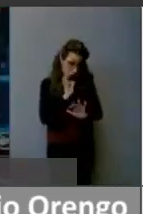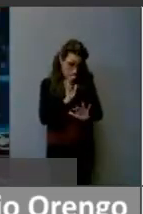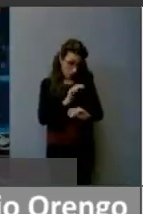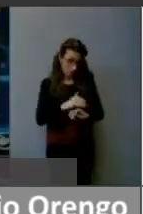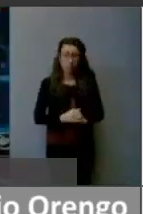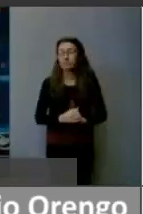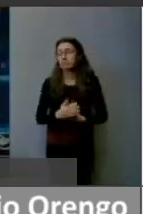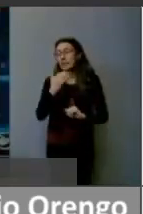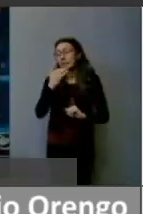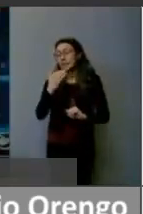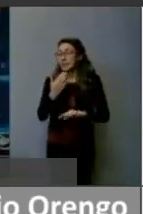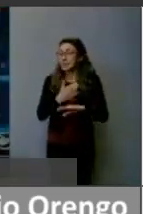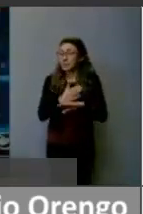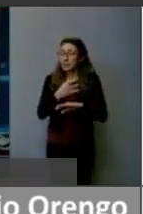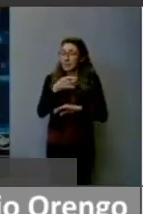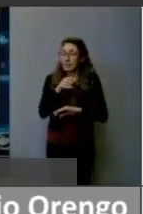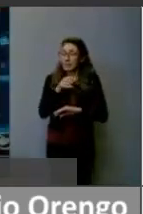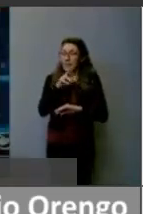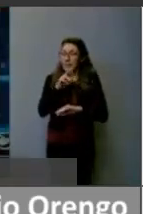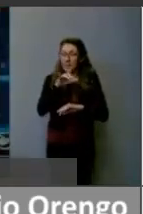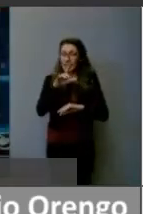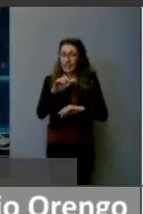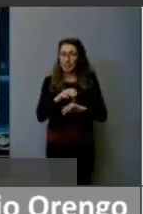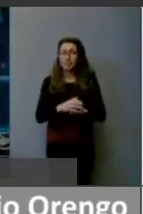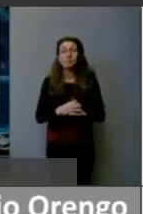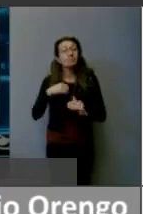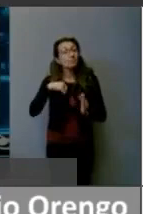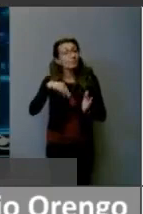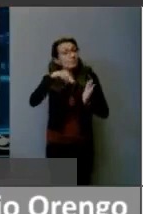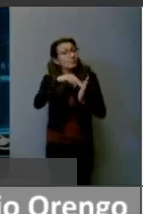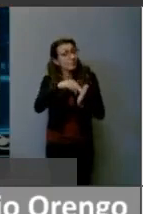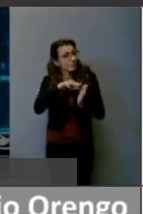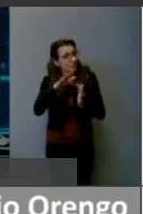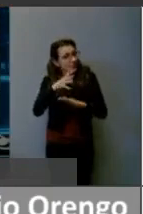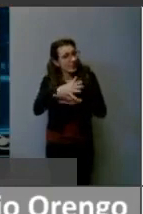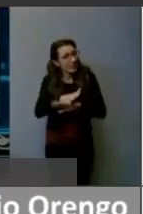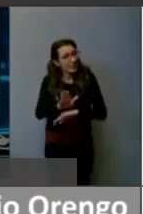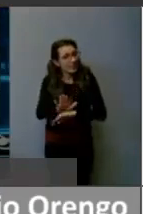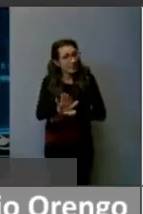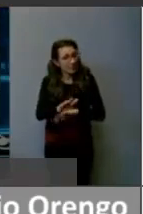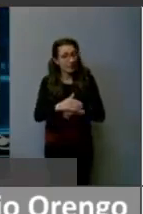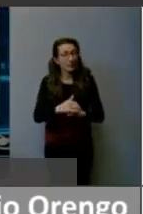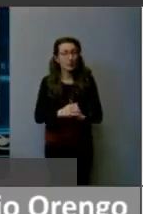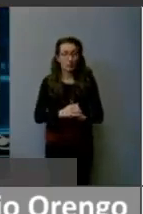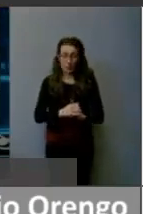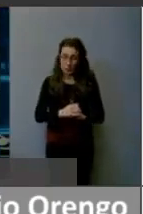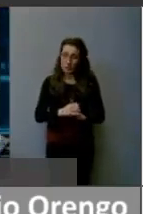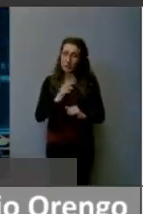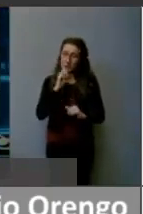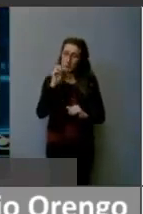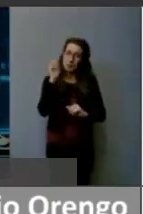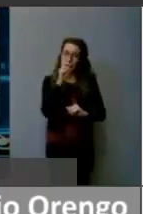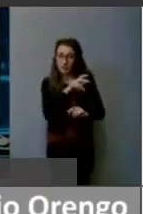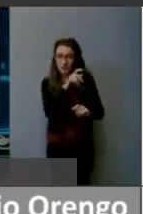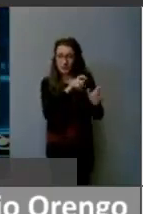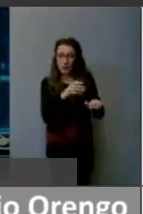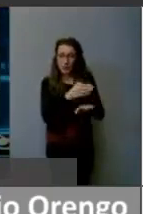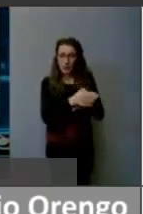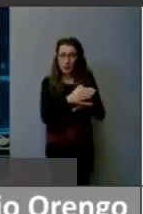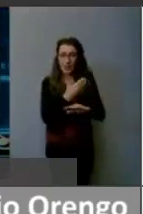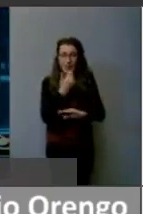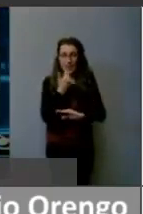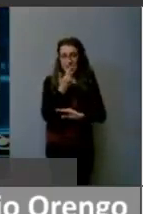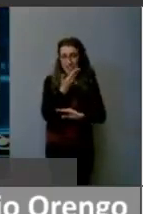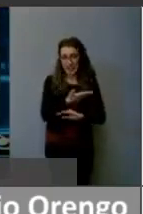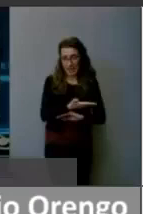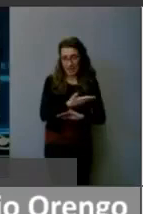Grazie consigliere Terrile, annotiamo l'intervento e faremo presente ai consiglieri assenti